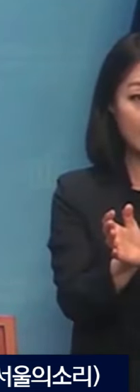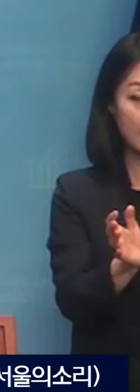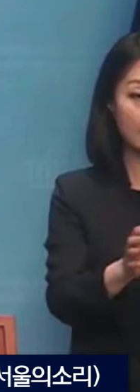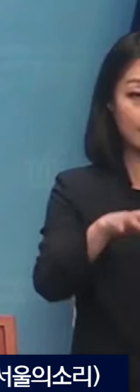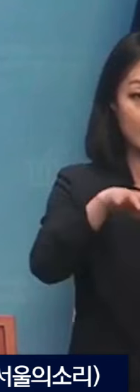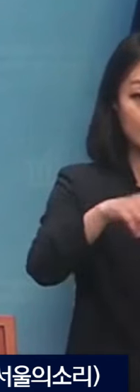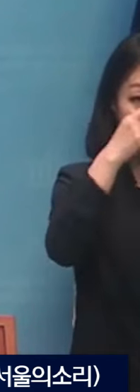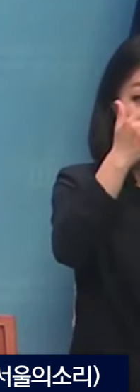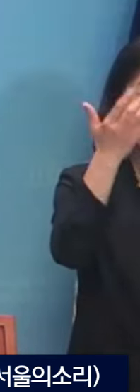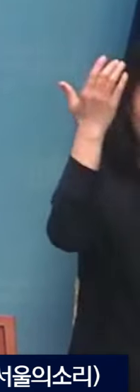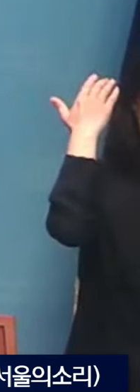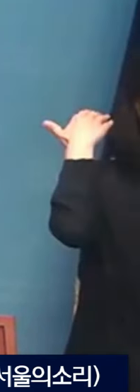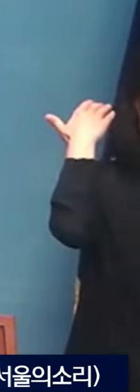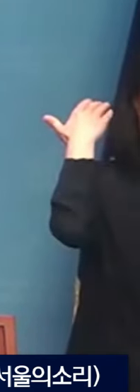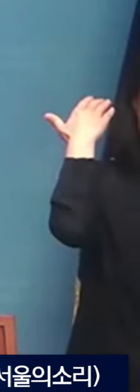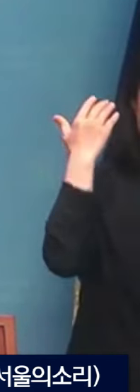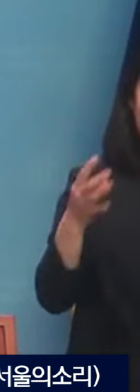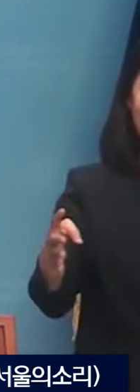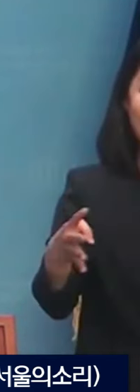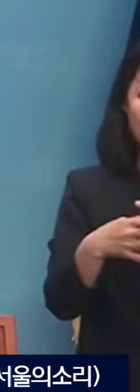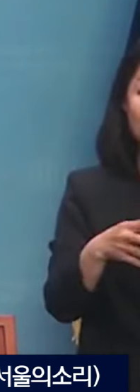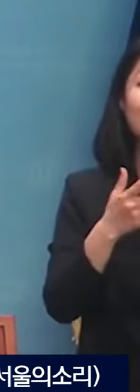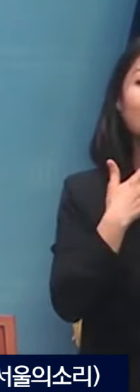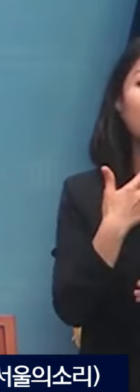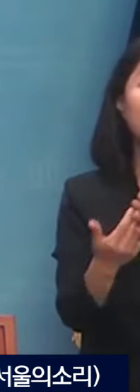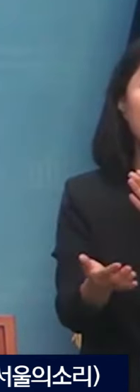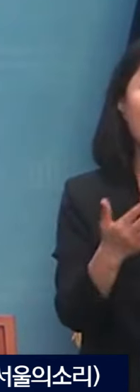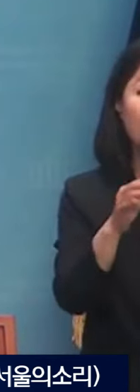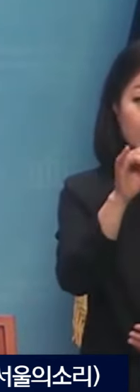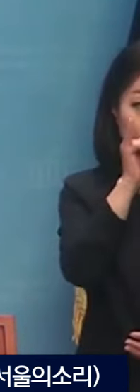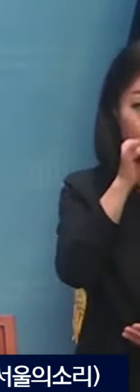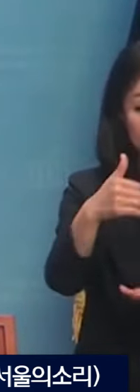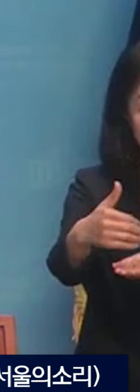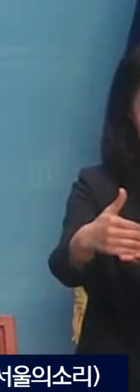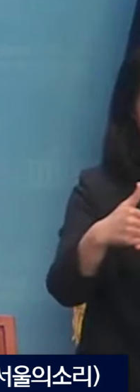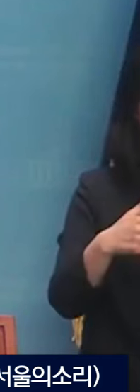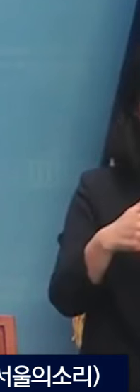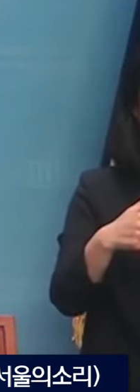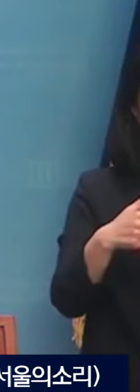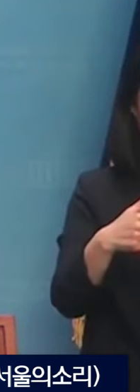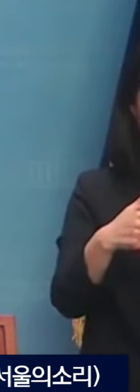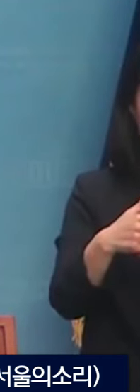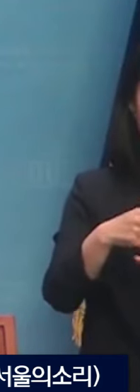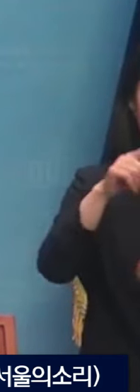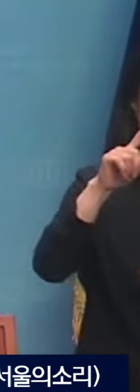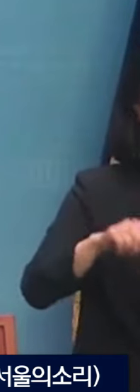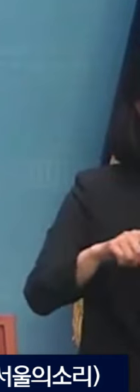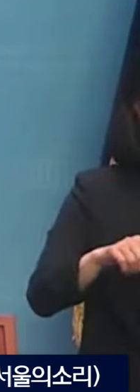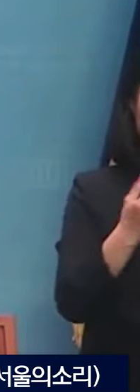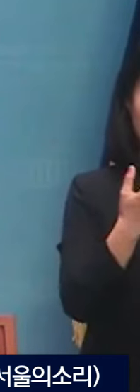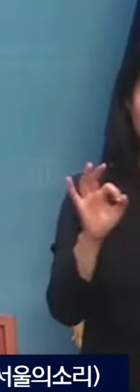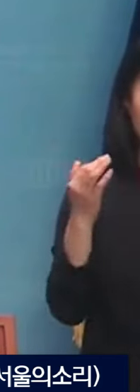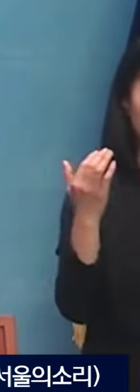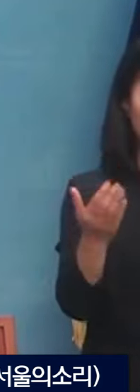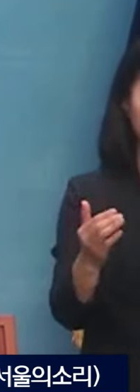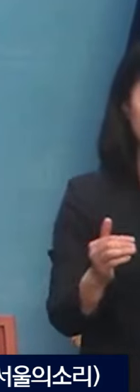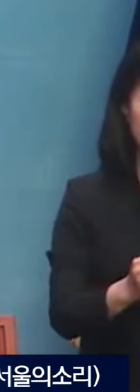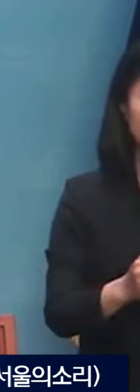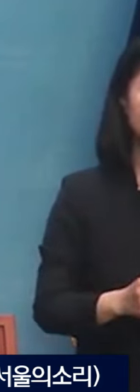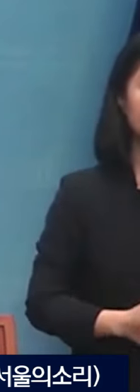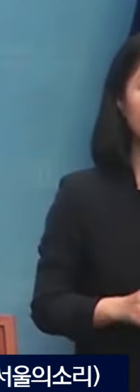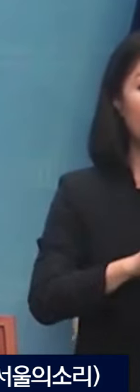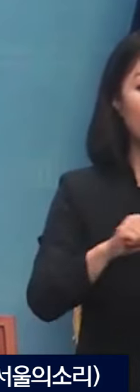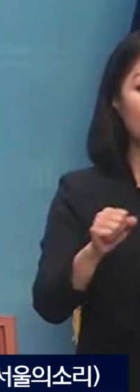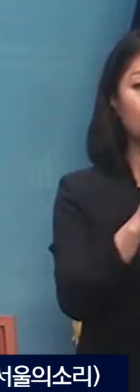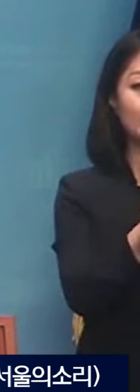과거의 의장 주제로 합의했을 때 민주당의 주장이 반영된 것입니다. 그리고 활동